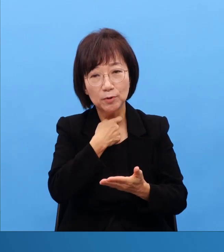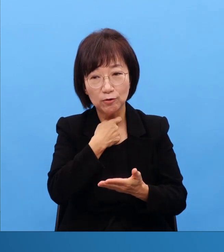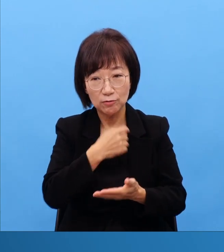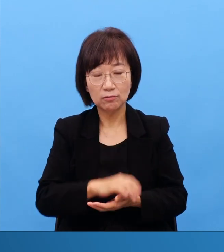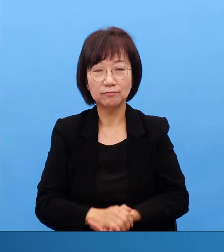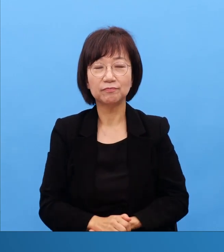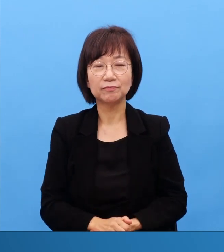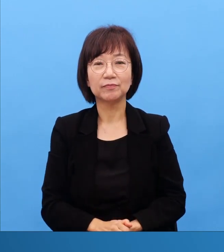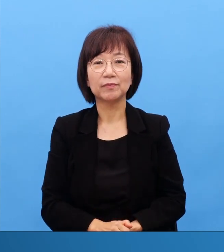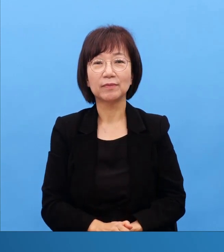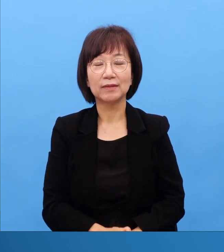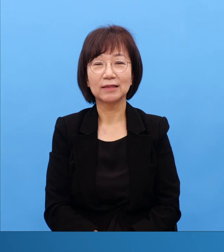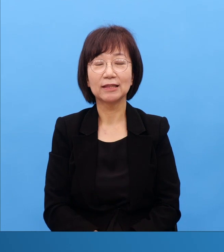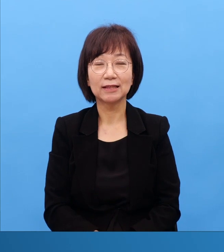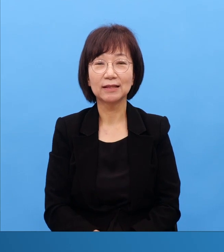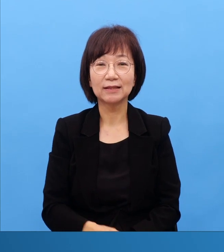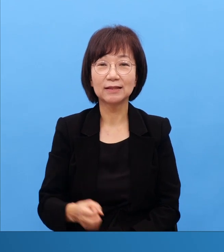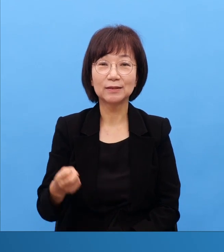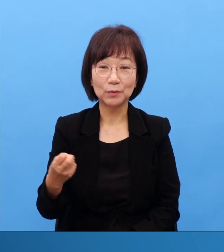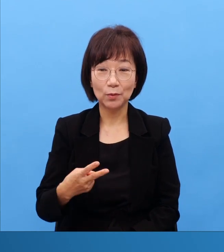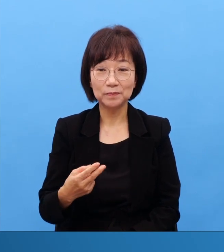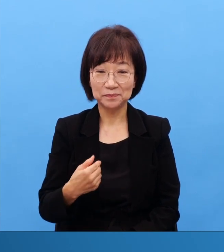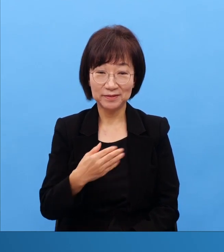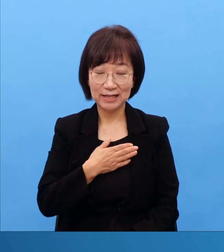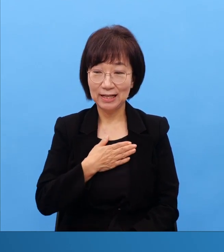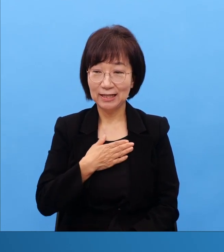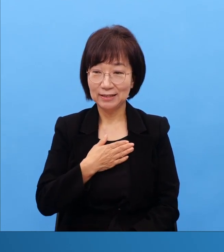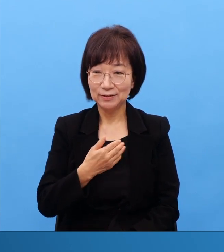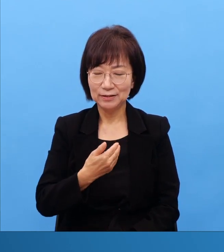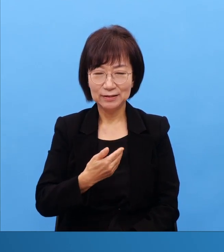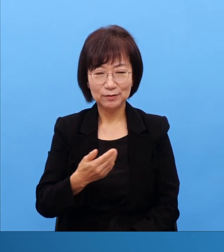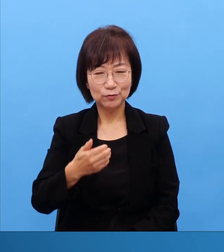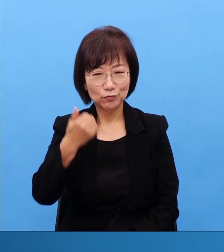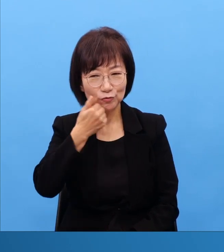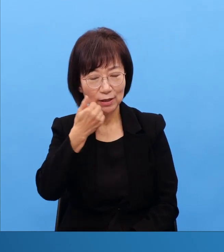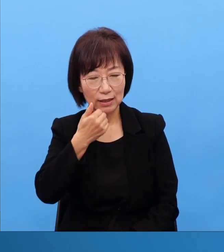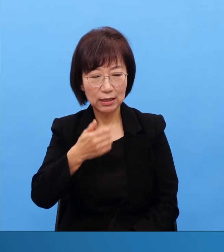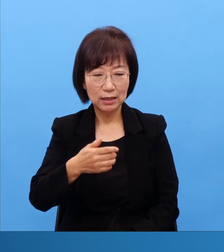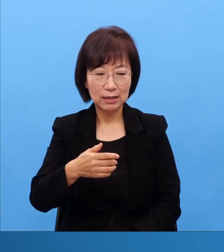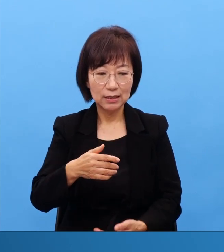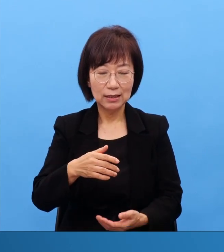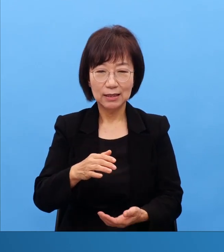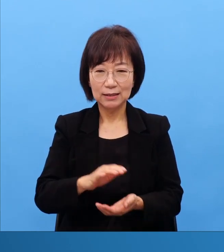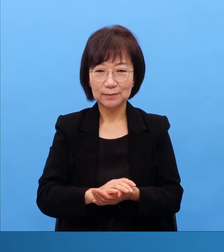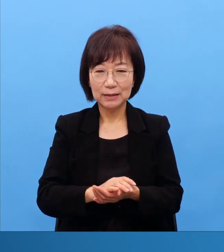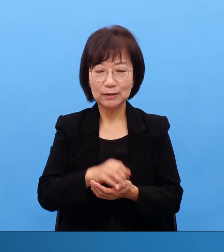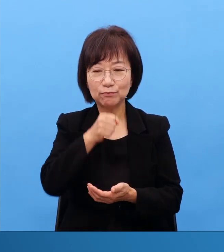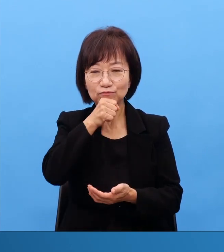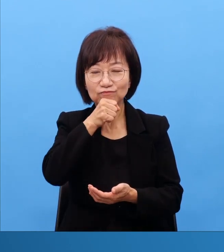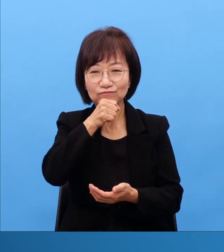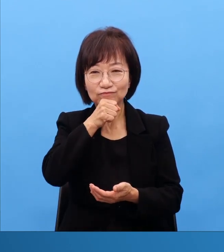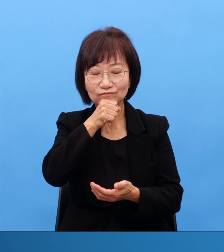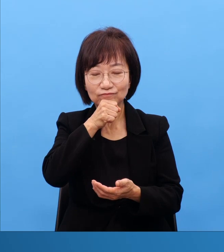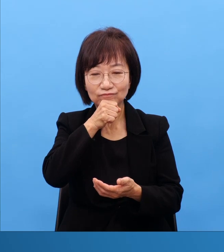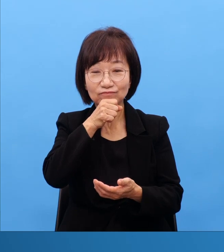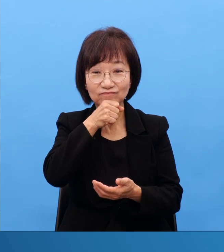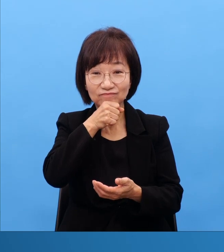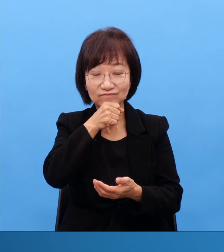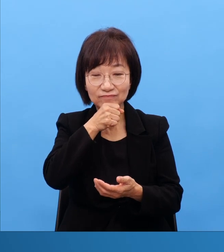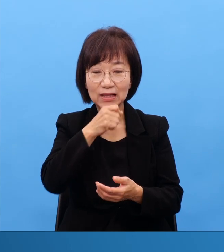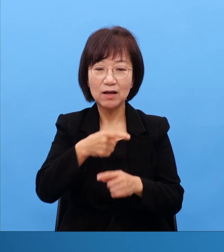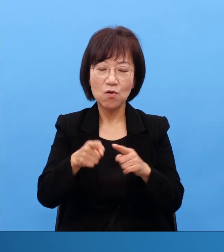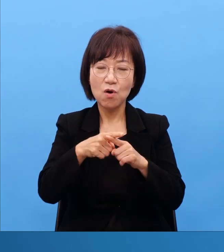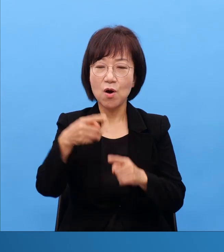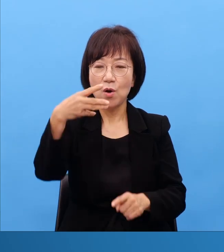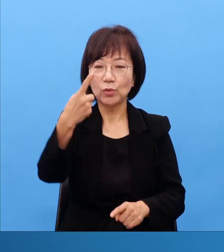자료를 계속 보내주는. 제자도 있어요. 참고돼요. 많이 보내주시죠. A lot of my disciples take 통계 같은 거 these kinds of